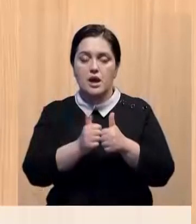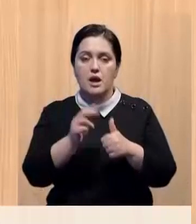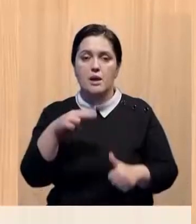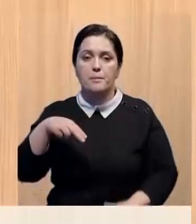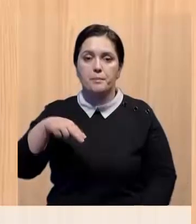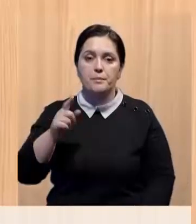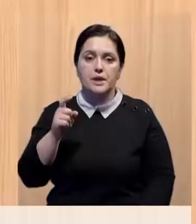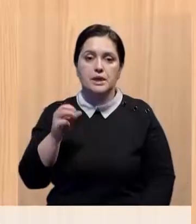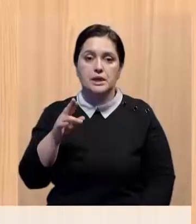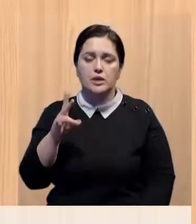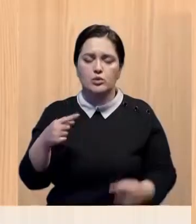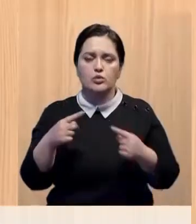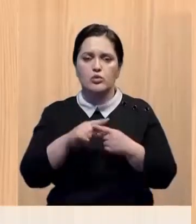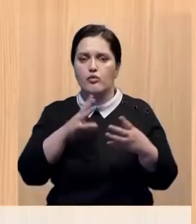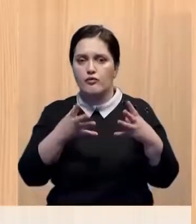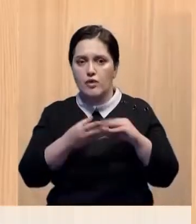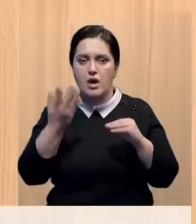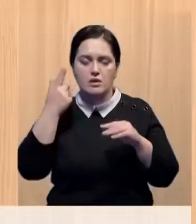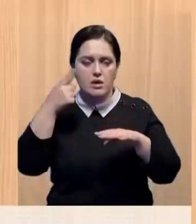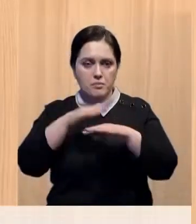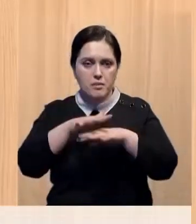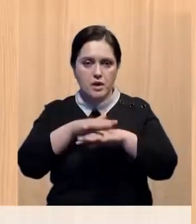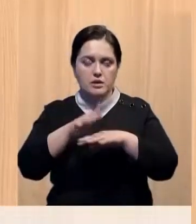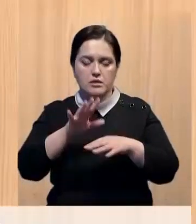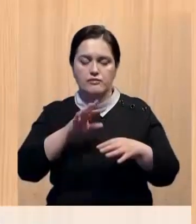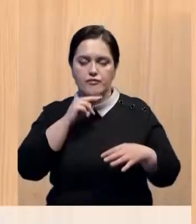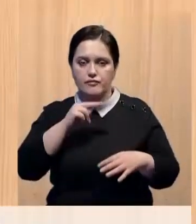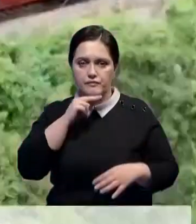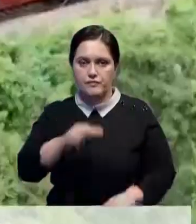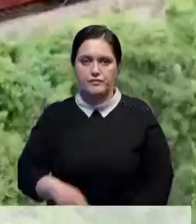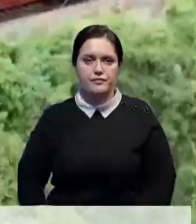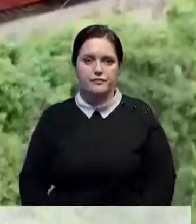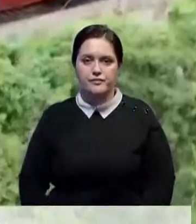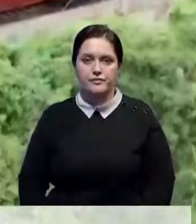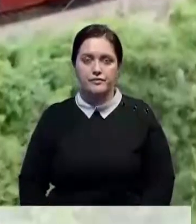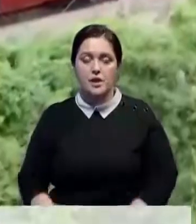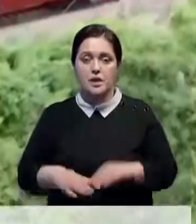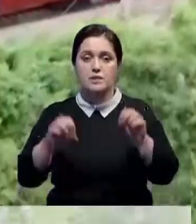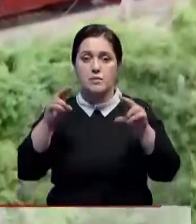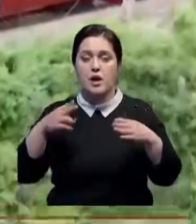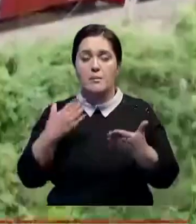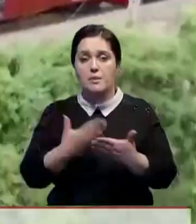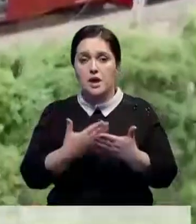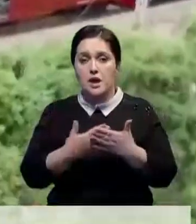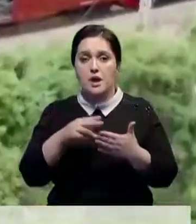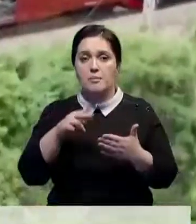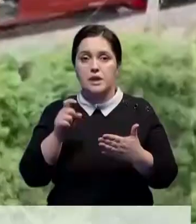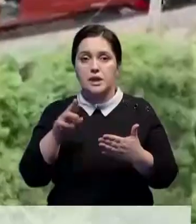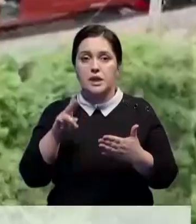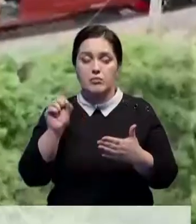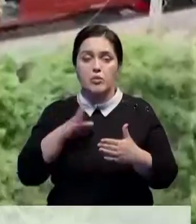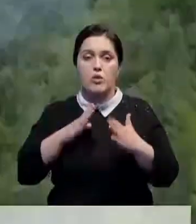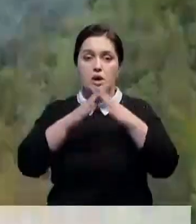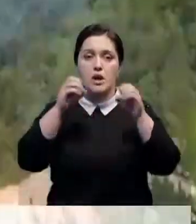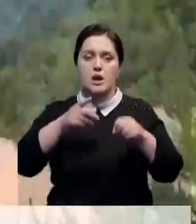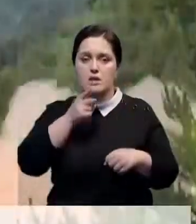сможем сделать более точные выводы, как только проанализируем запуск более внимательно. Эксперты предполагают, Пхеньян может запустить